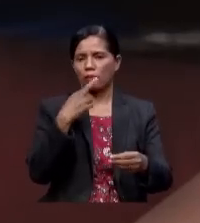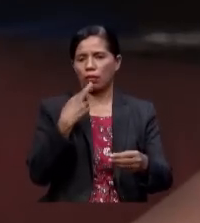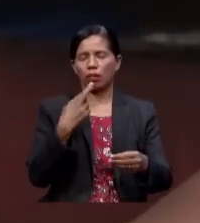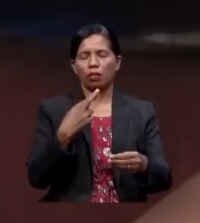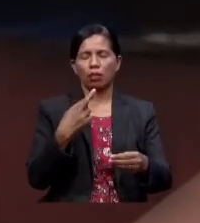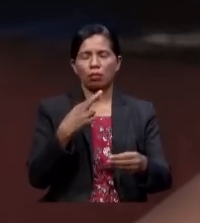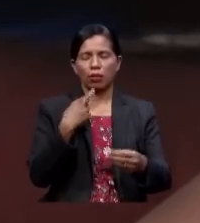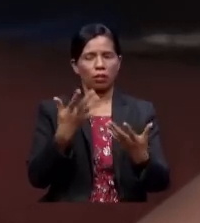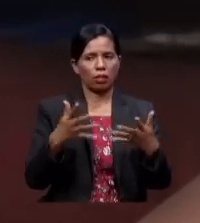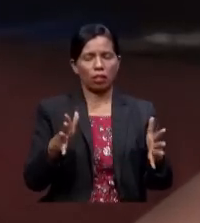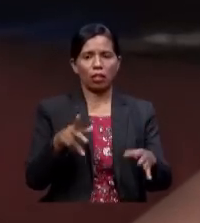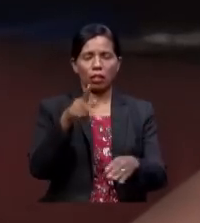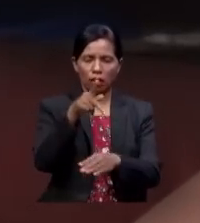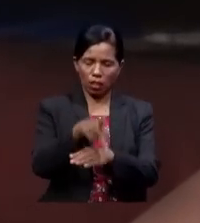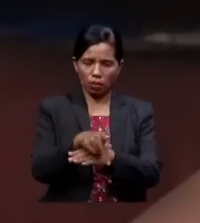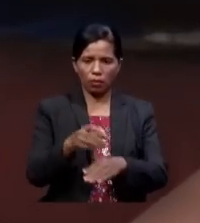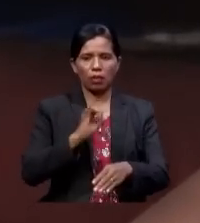Kalau ni kau mara ni han ni.